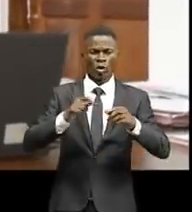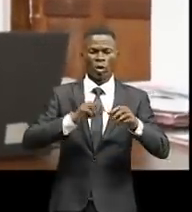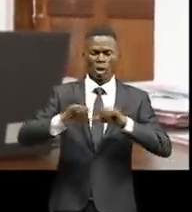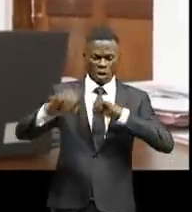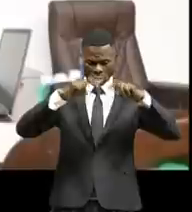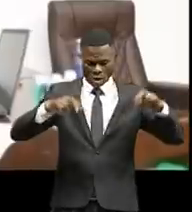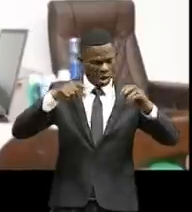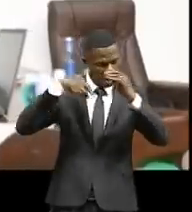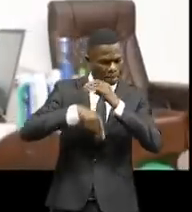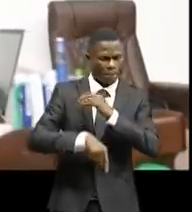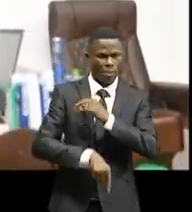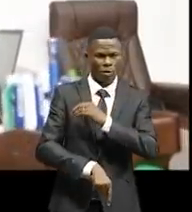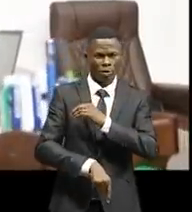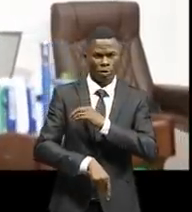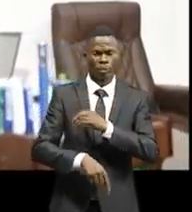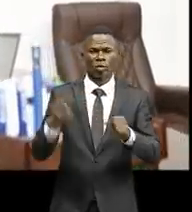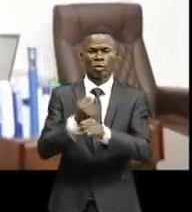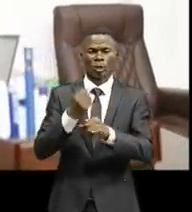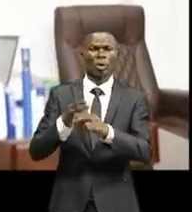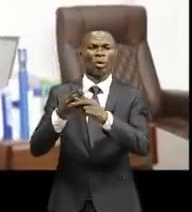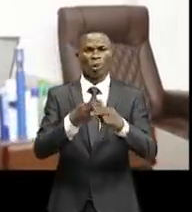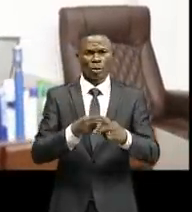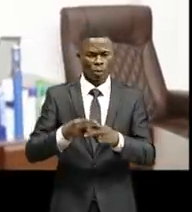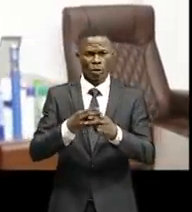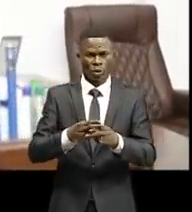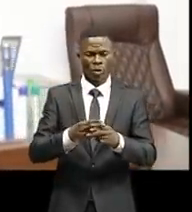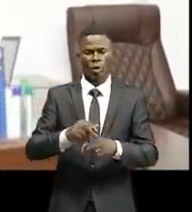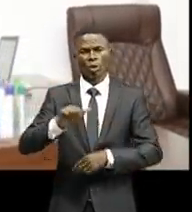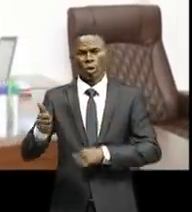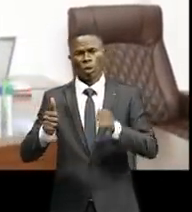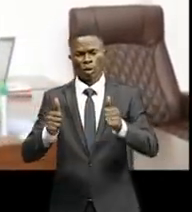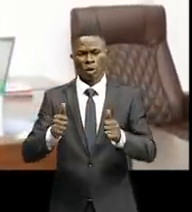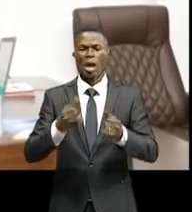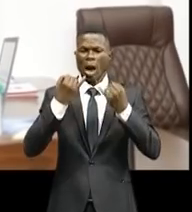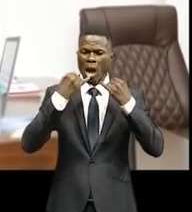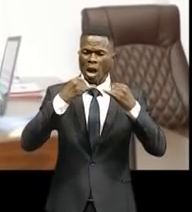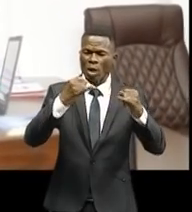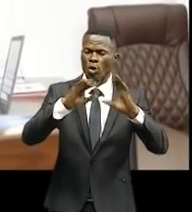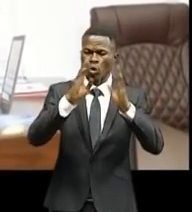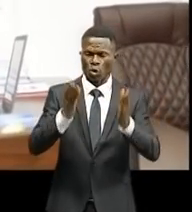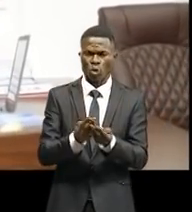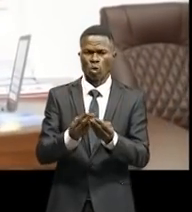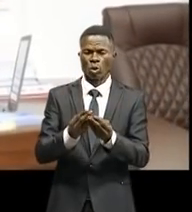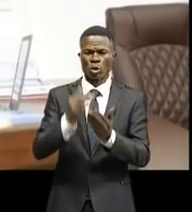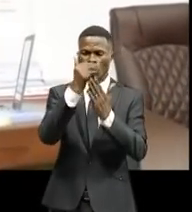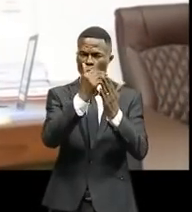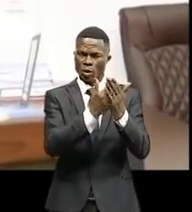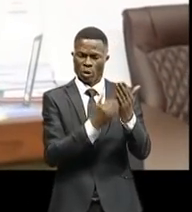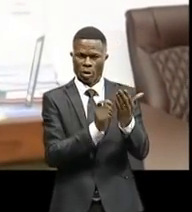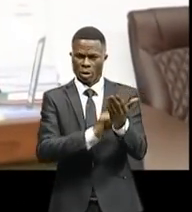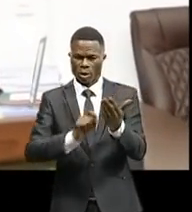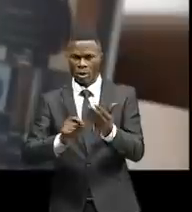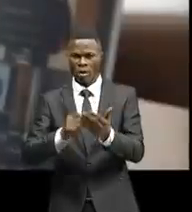investigations approfondies. Les services de sécurité s'attellent donc à démanteler tous les réseaux des recrutements et des